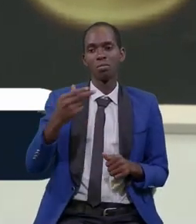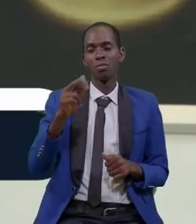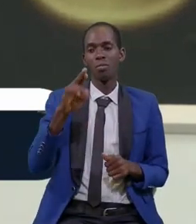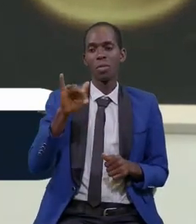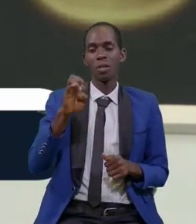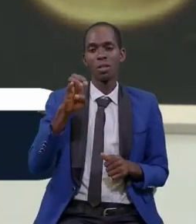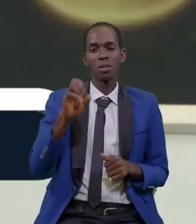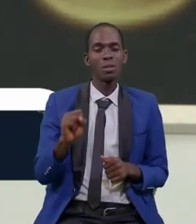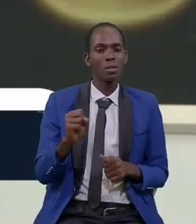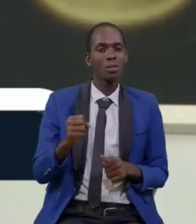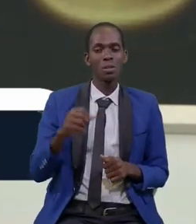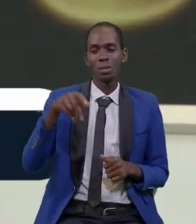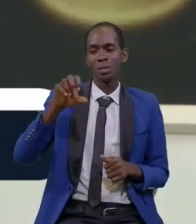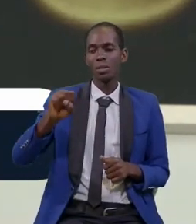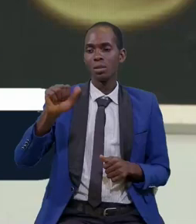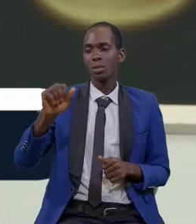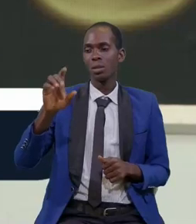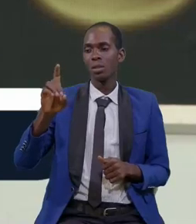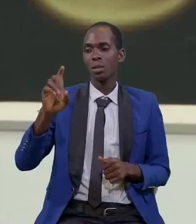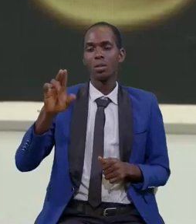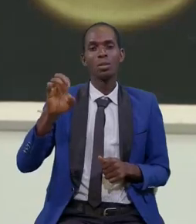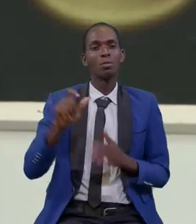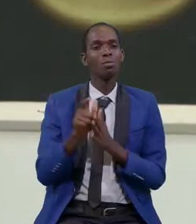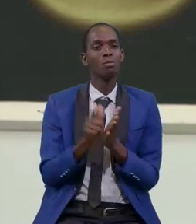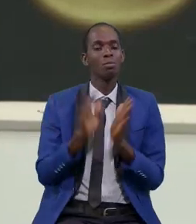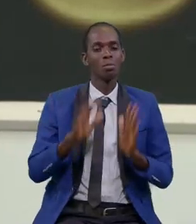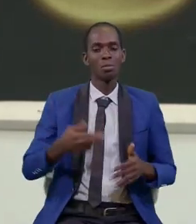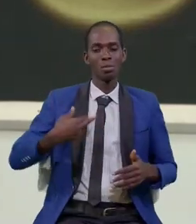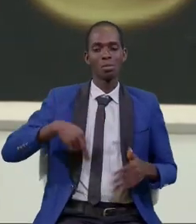sadducéen, tout membre du Sanhédrin,